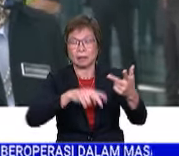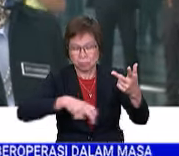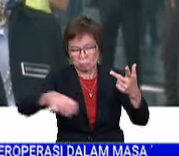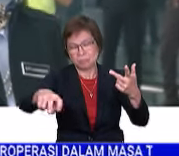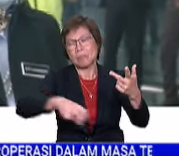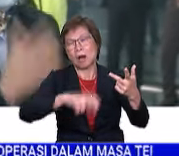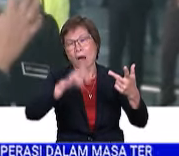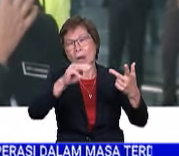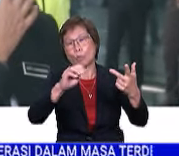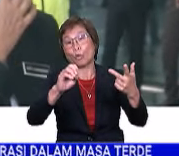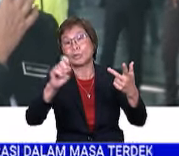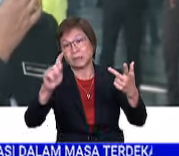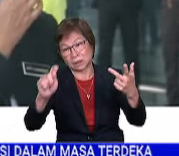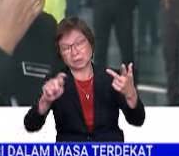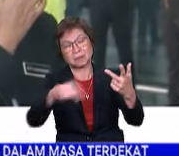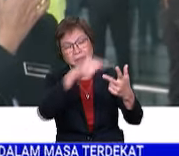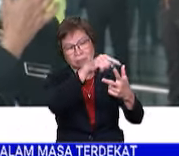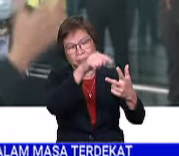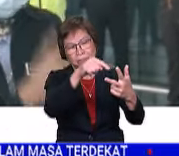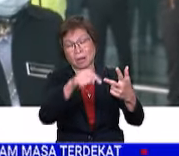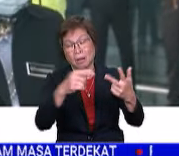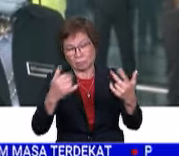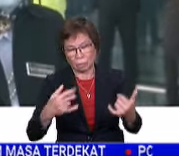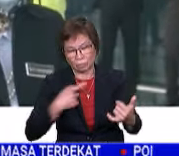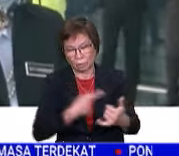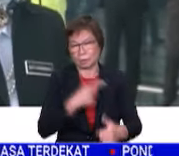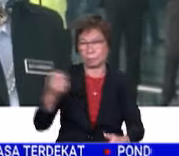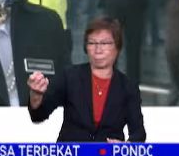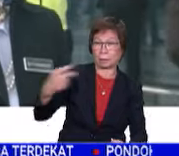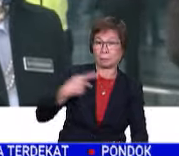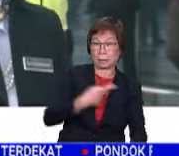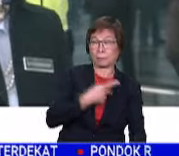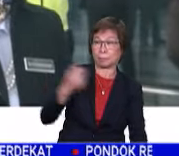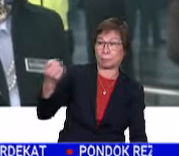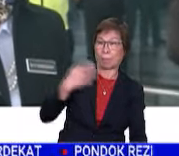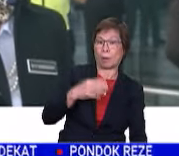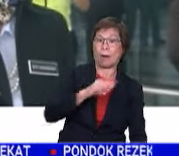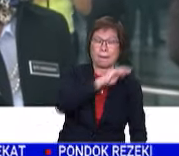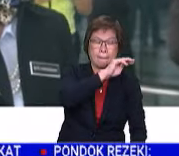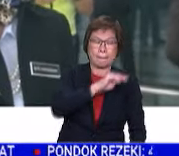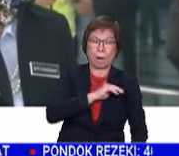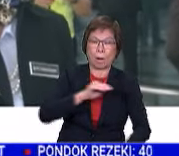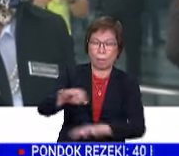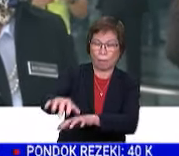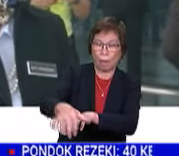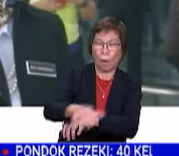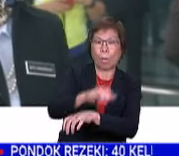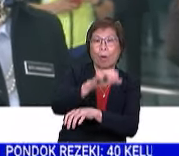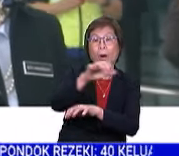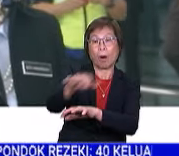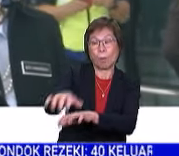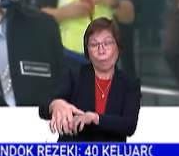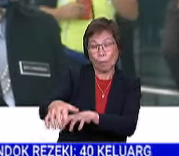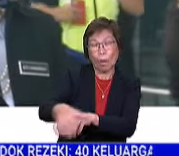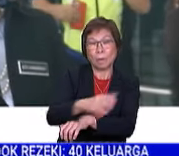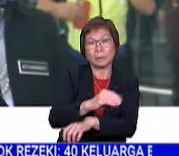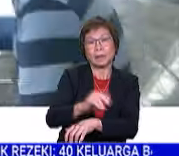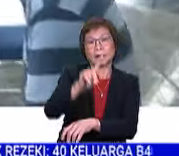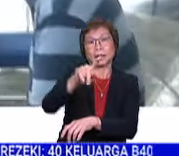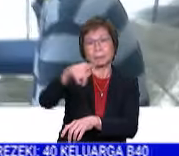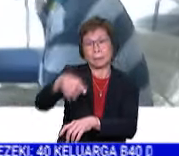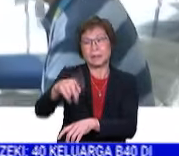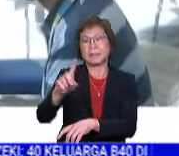Pengangkutan. Kini kita juga dimaklumkan bahawa Kementerian Peladangan ataupun MPIC dan